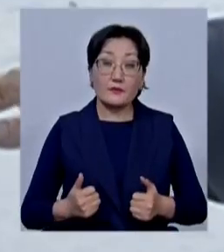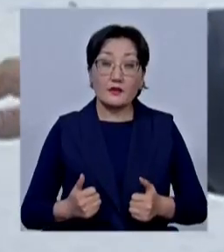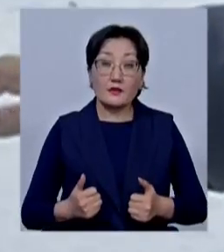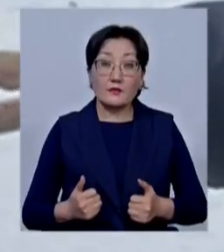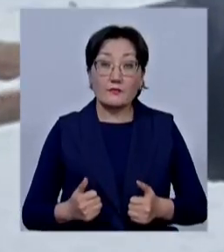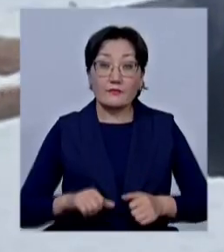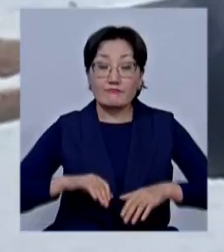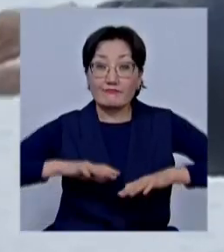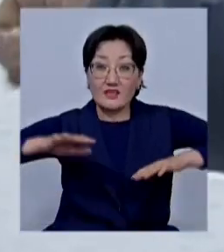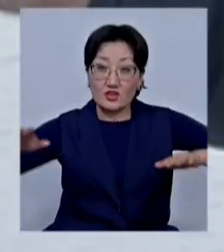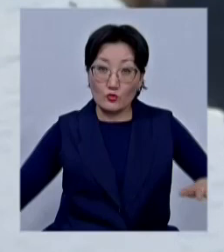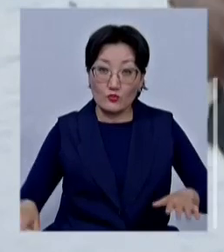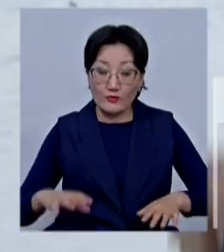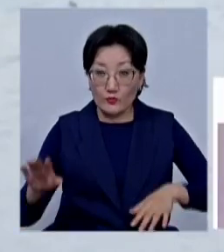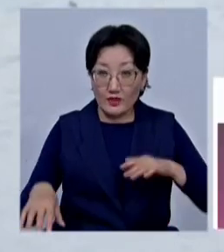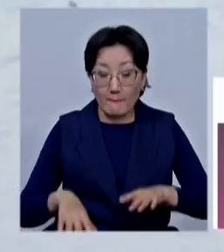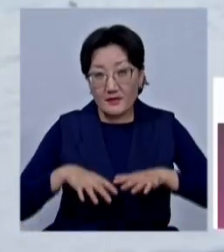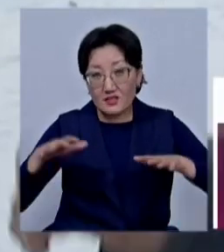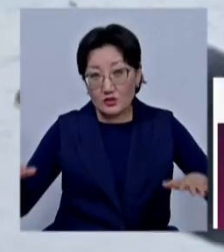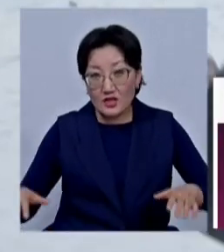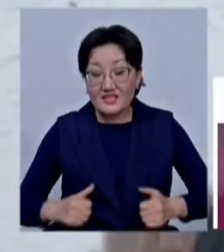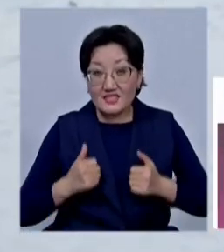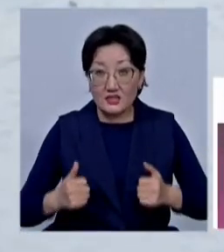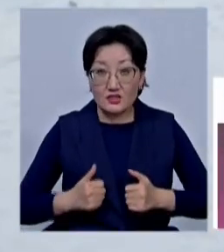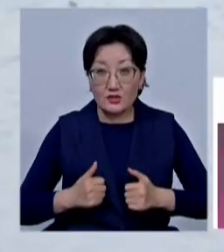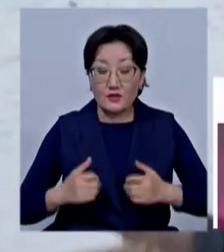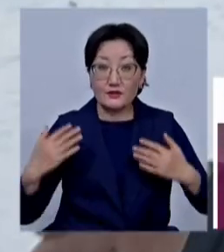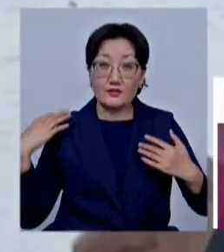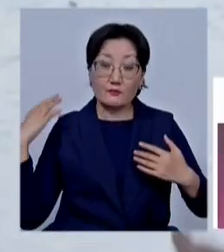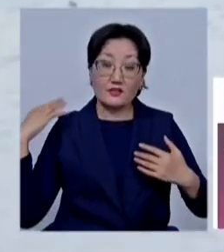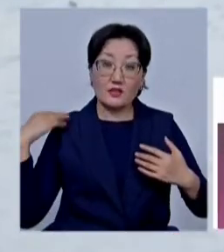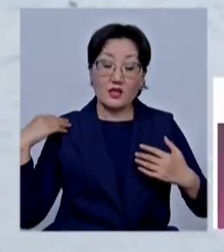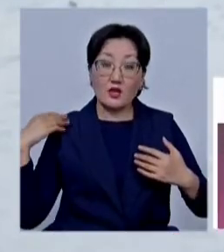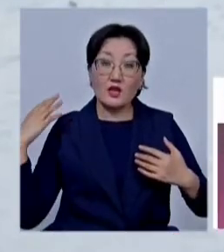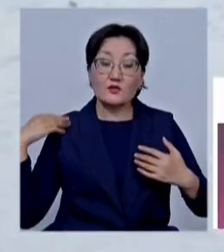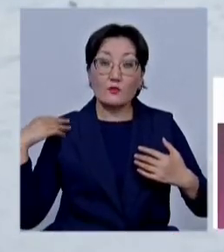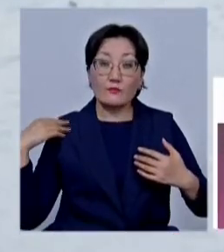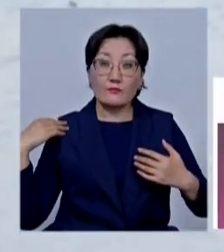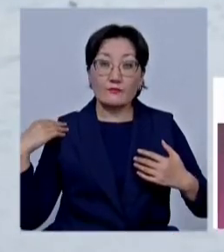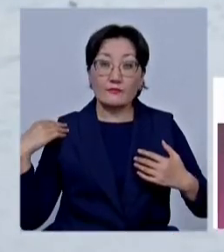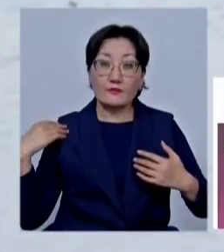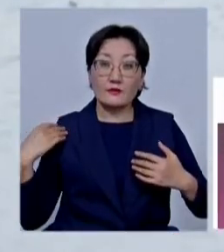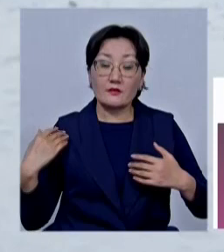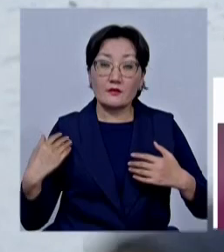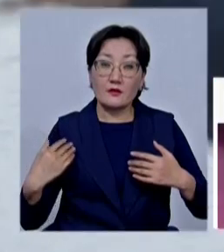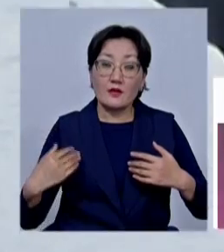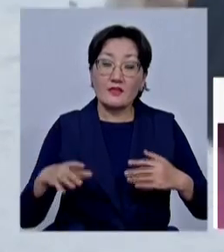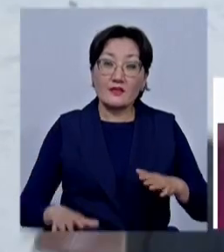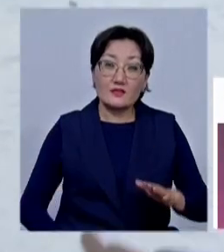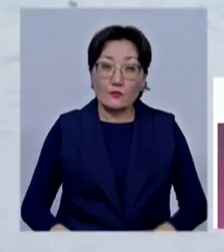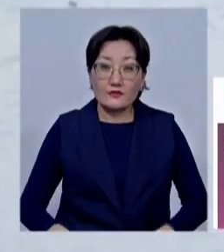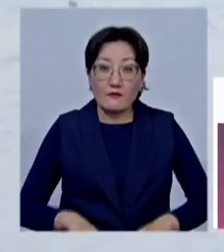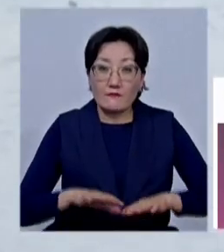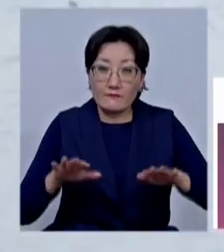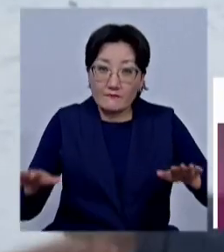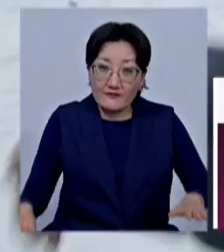раскинуть руки пошире, вот, стараться, значит, спиной, желательно спиной, значит, барахтая, значит, ногами, стараться